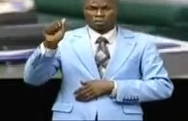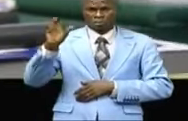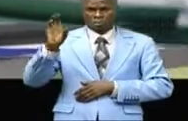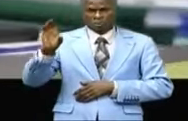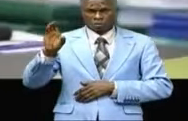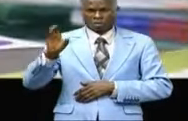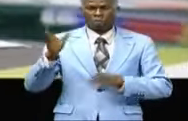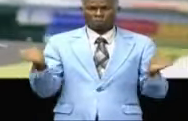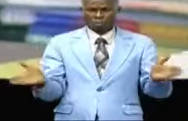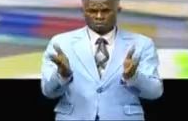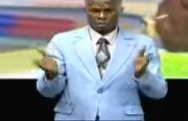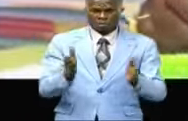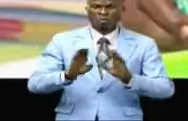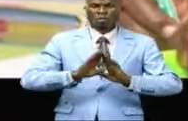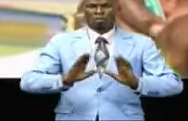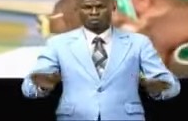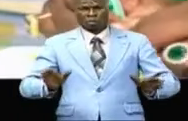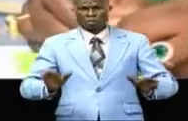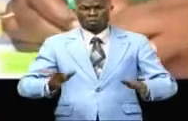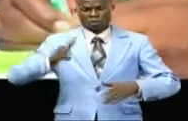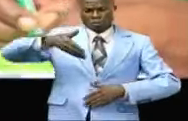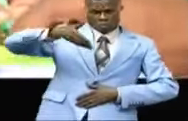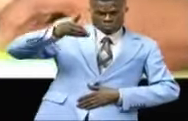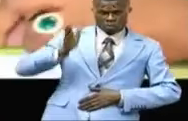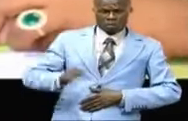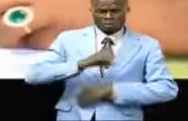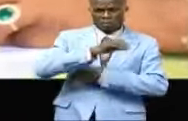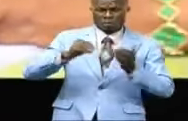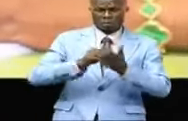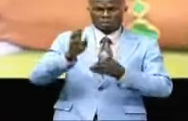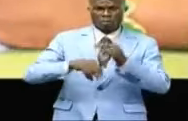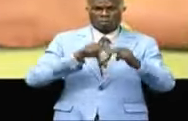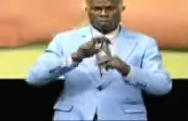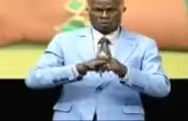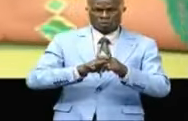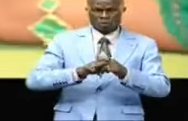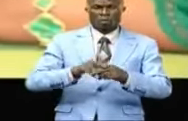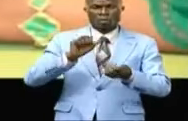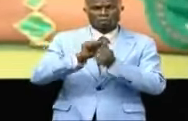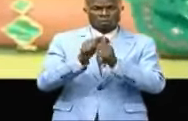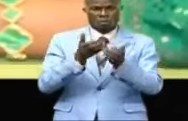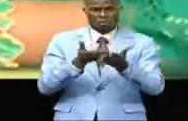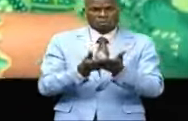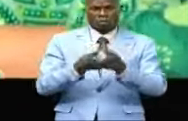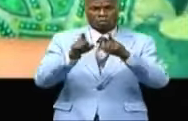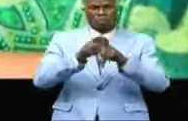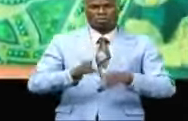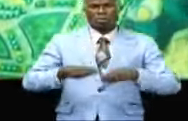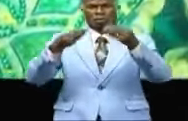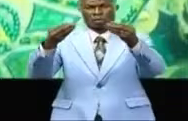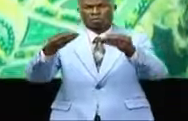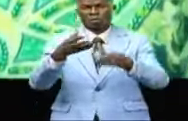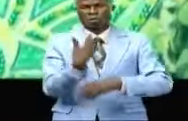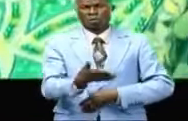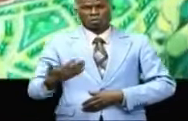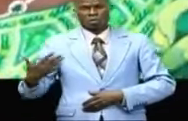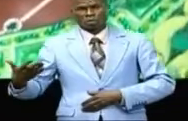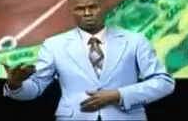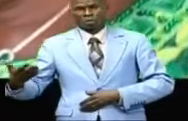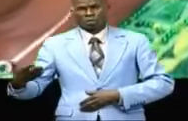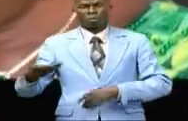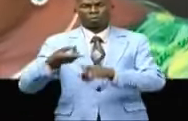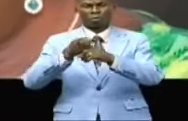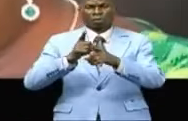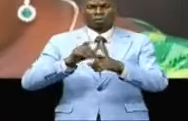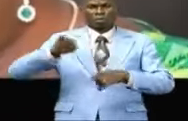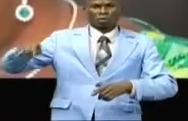effet le renforcement des capacités des experts du Centre national des télédétections et la dotation en équipement fournie par